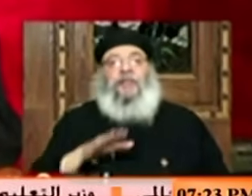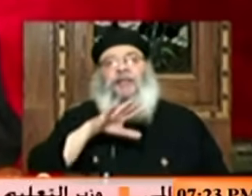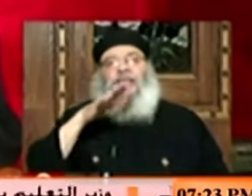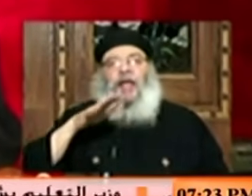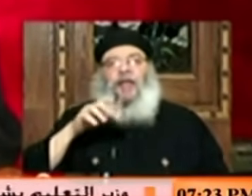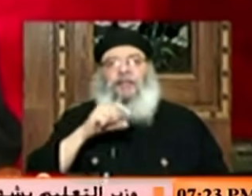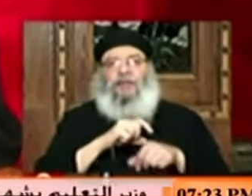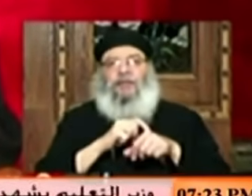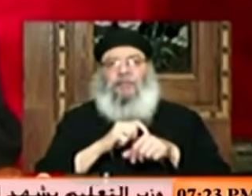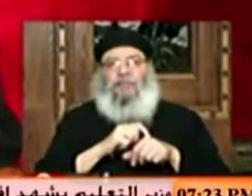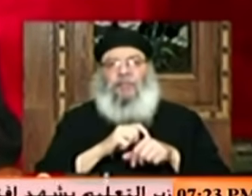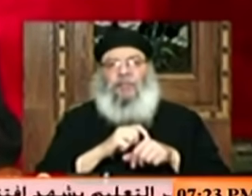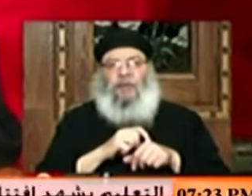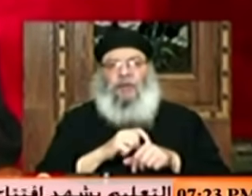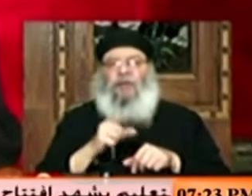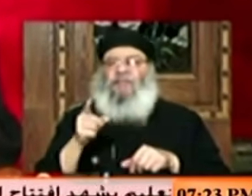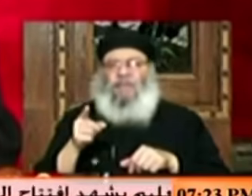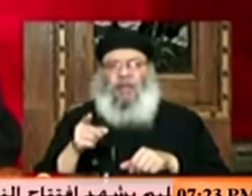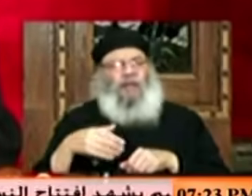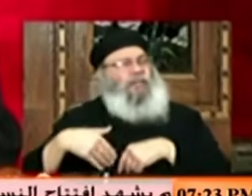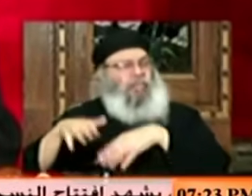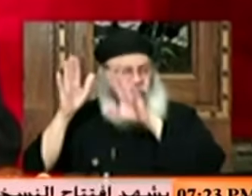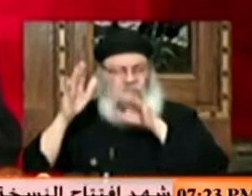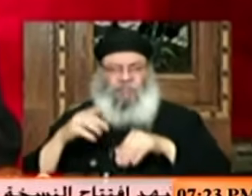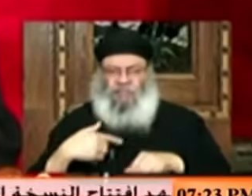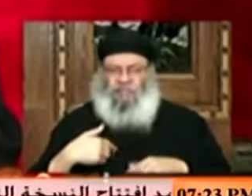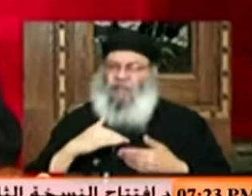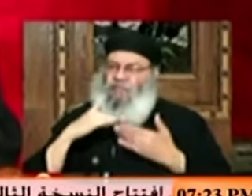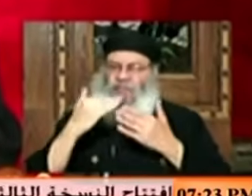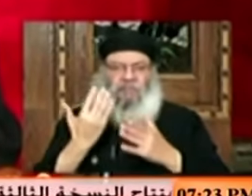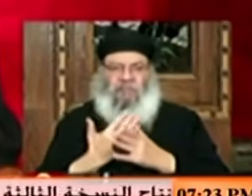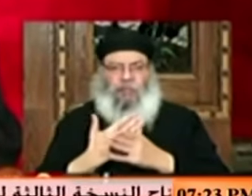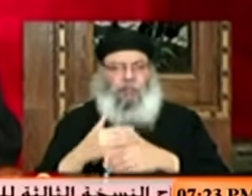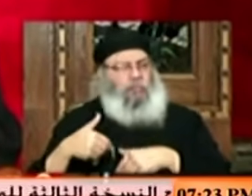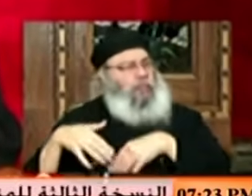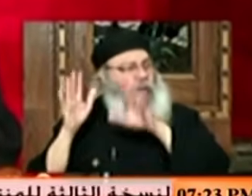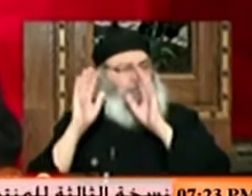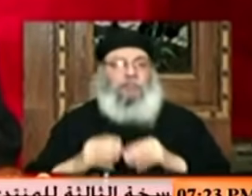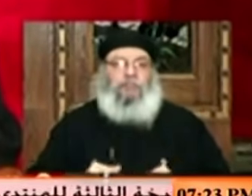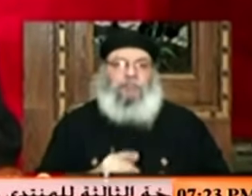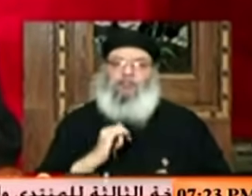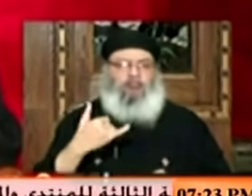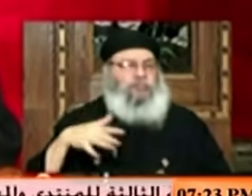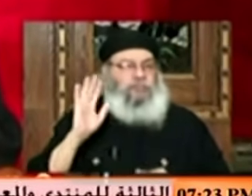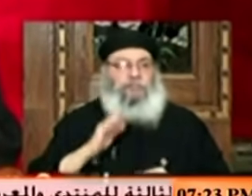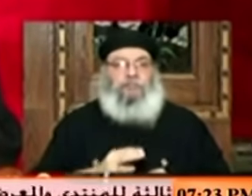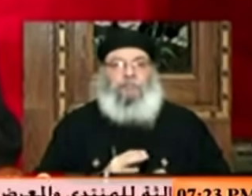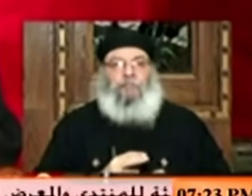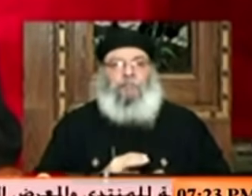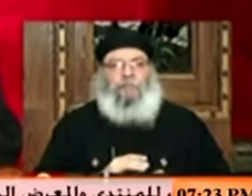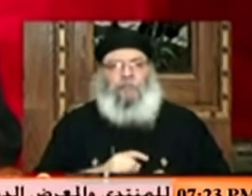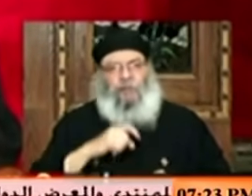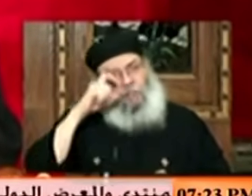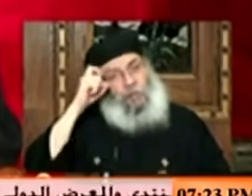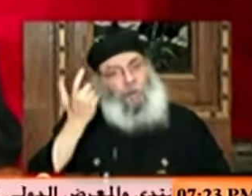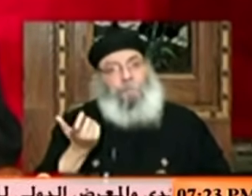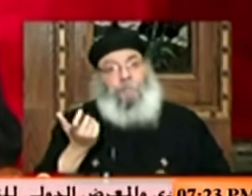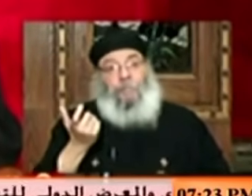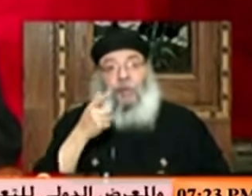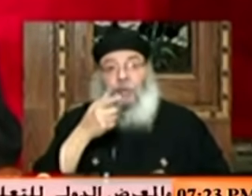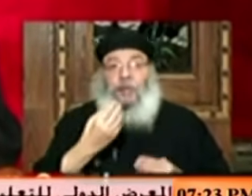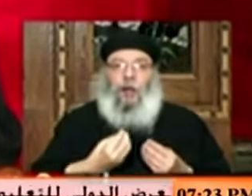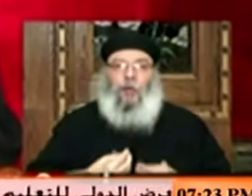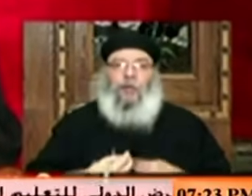يتجبر يقول لك فلان ده ما يستاهلش الكلمه الصعبه دي في حين انك لو